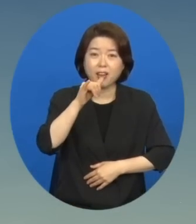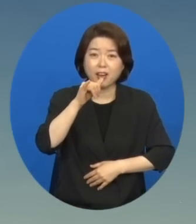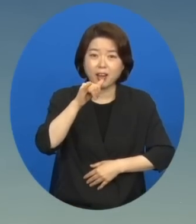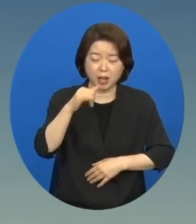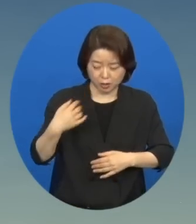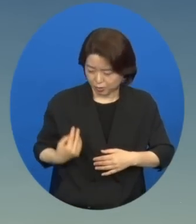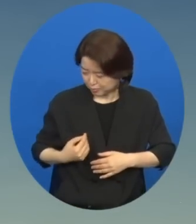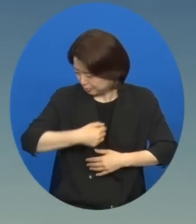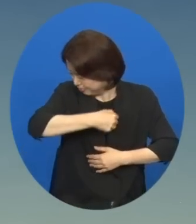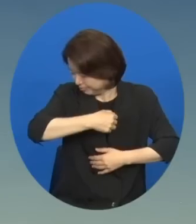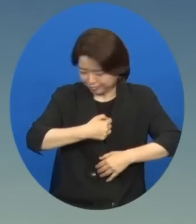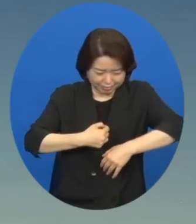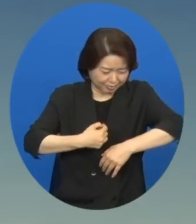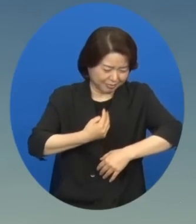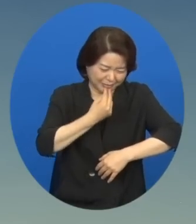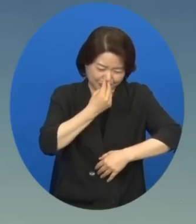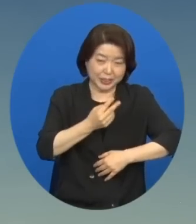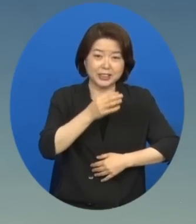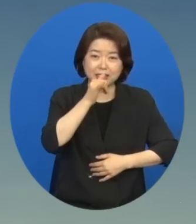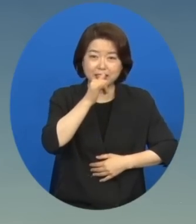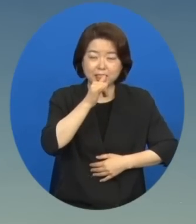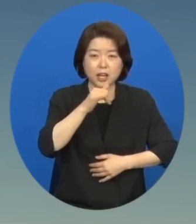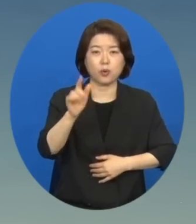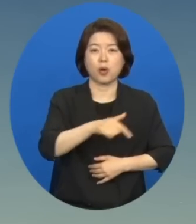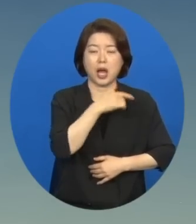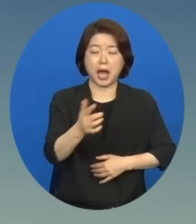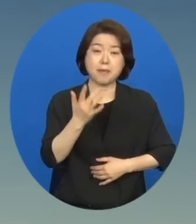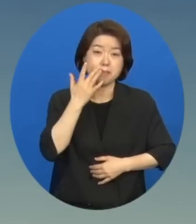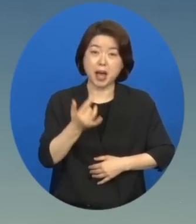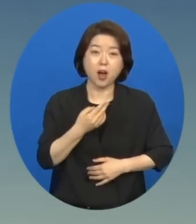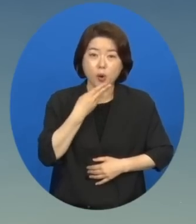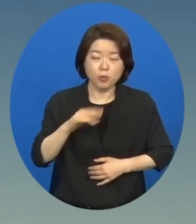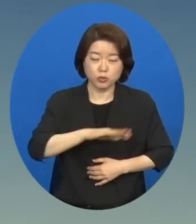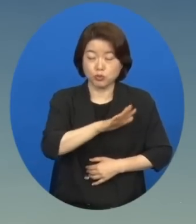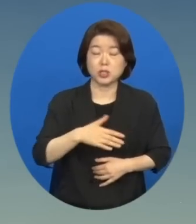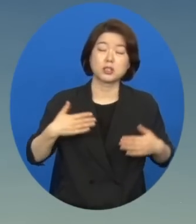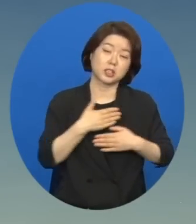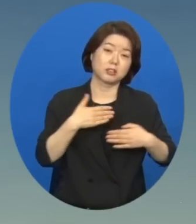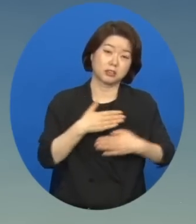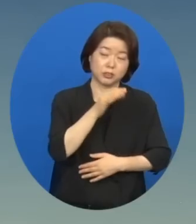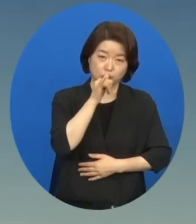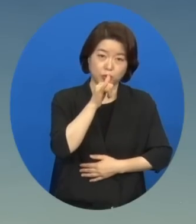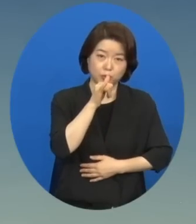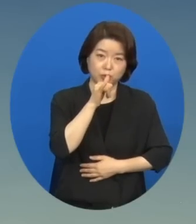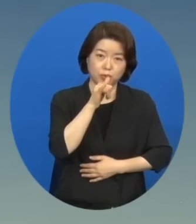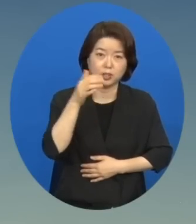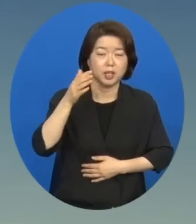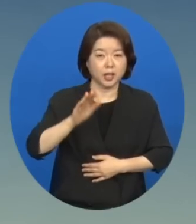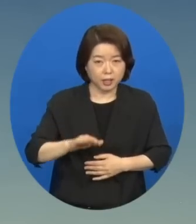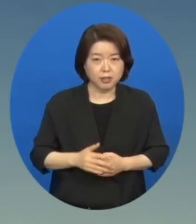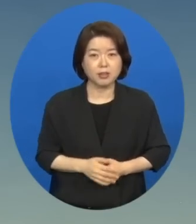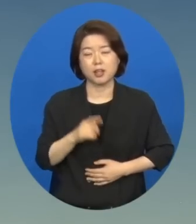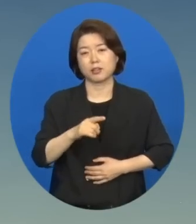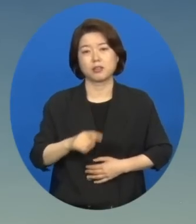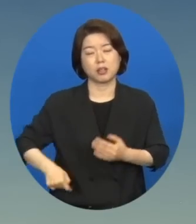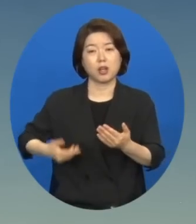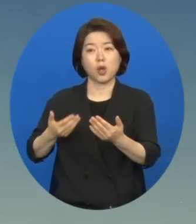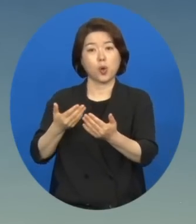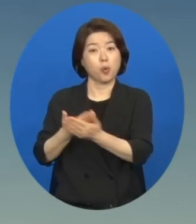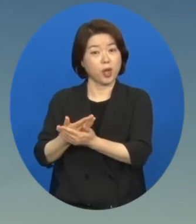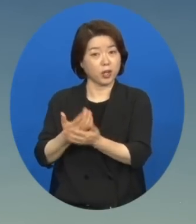몸에서 냄새가 나잖아요. 그러니까 하루를 거르지 않고 우리는 씻습니다. 그런데 그렇게 회개를